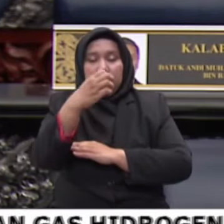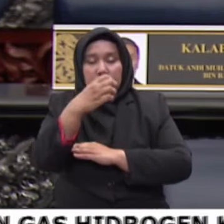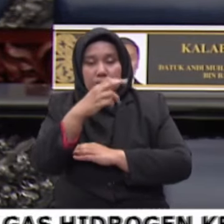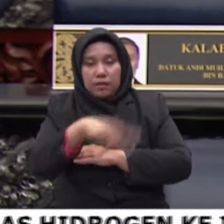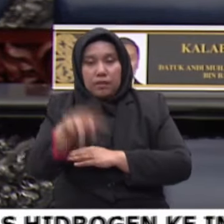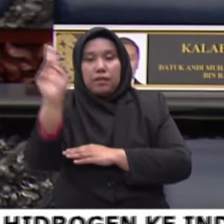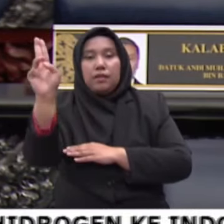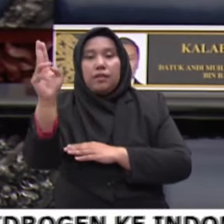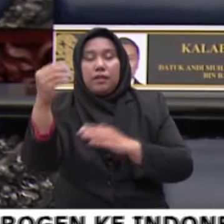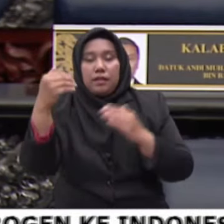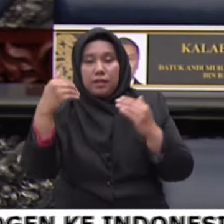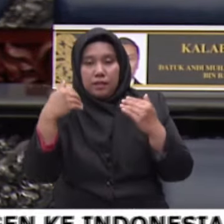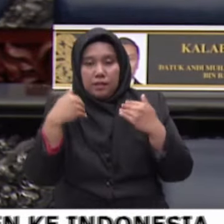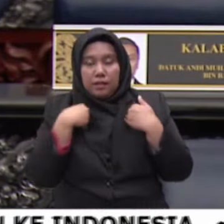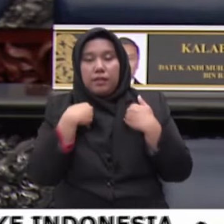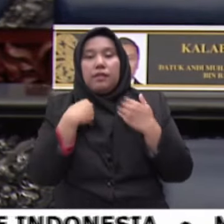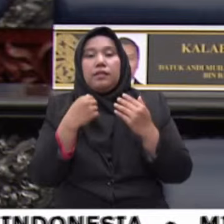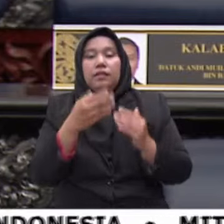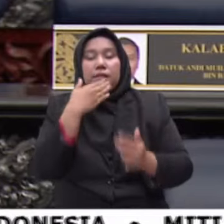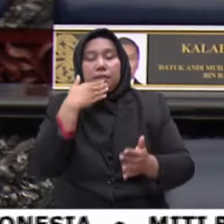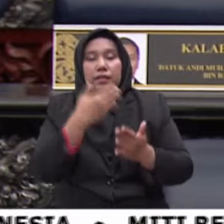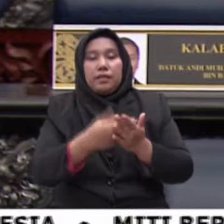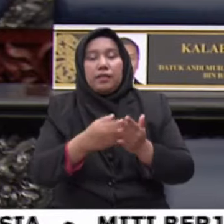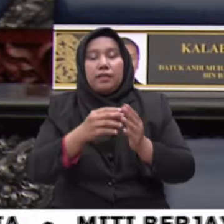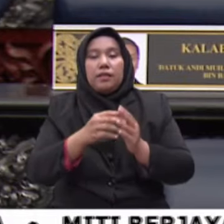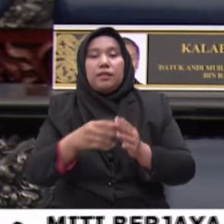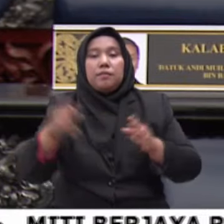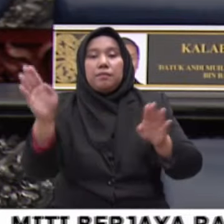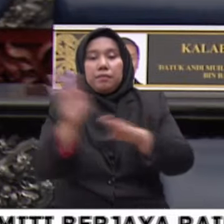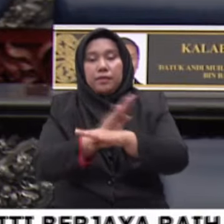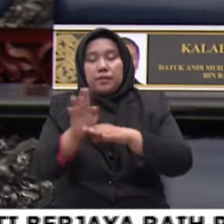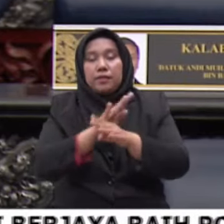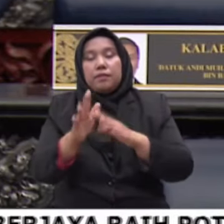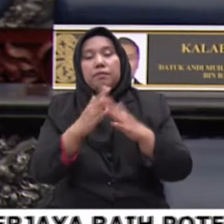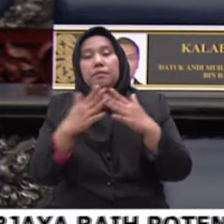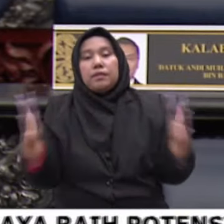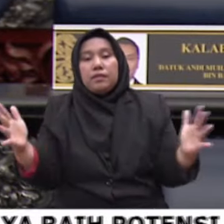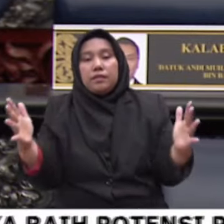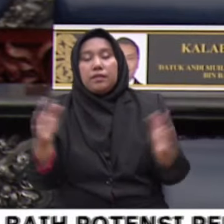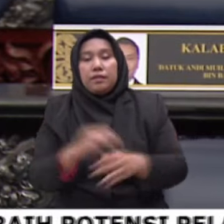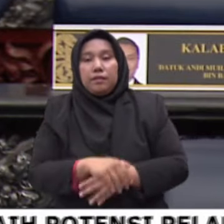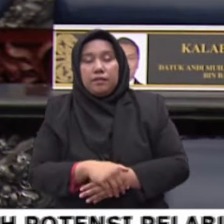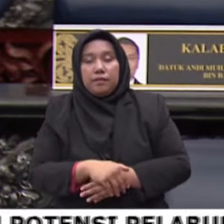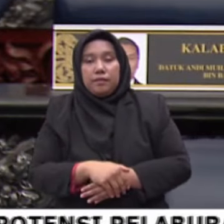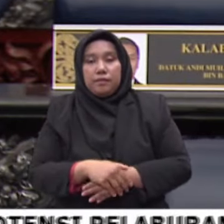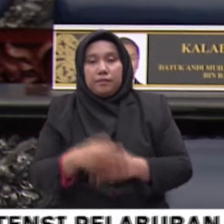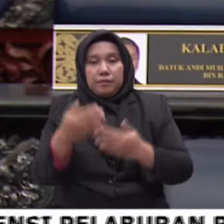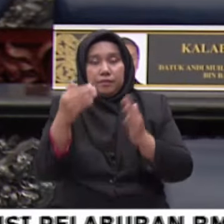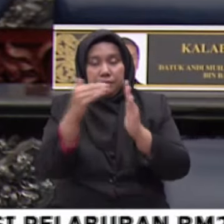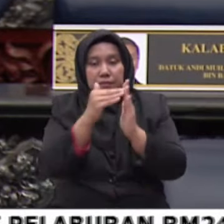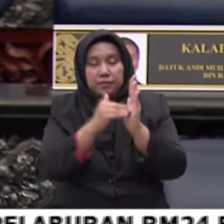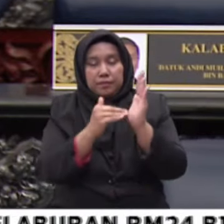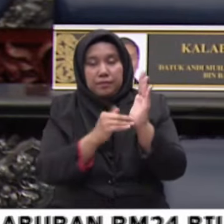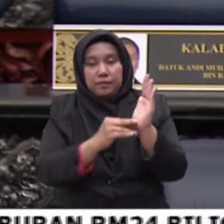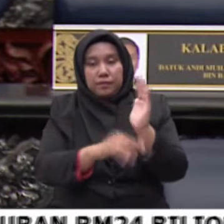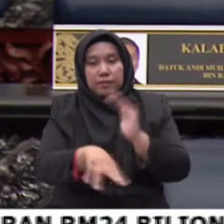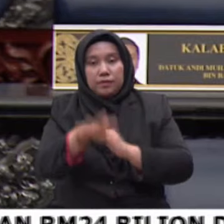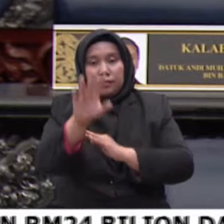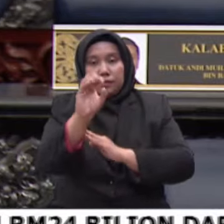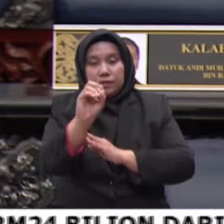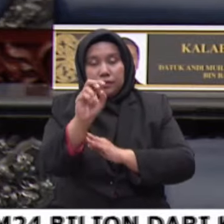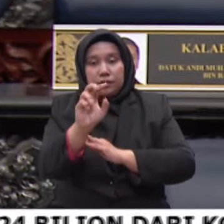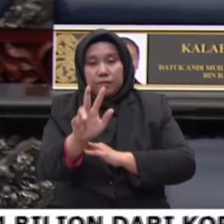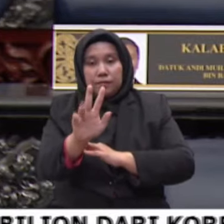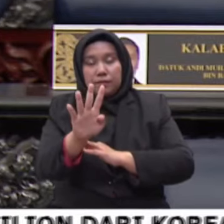potensi perdagangan yang besar. Datuk Pengerusi, butiran 0403 pembangunan